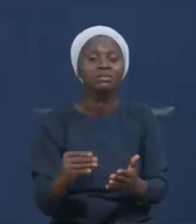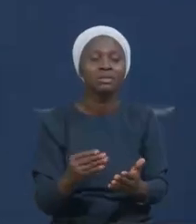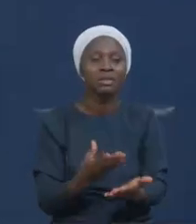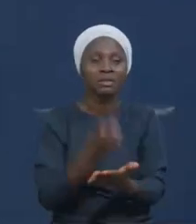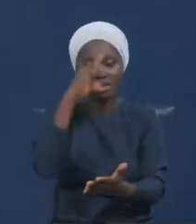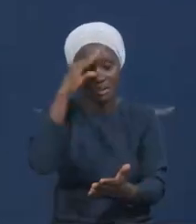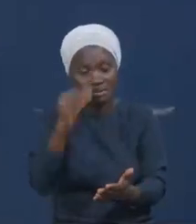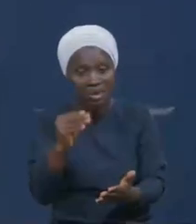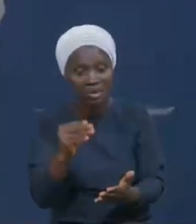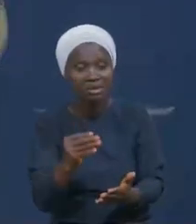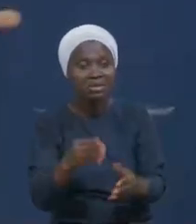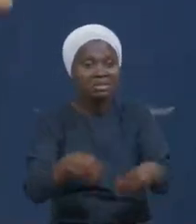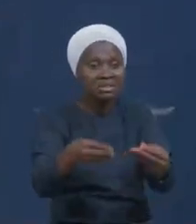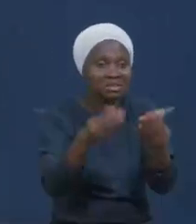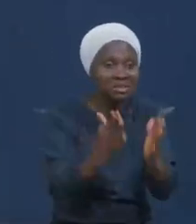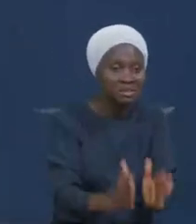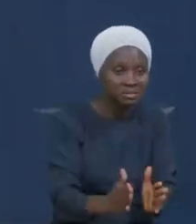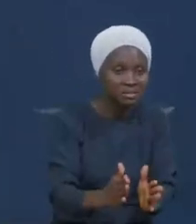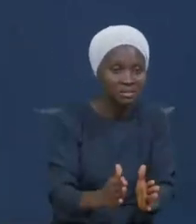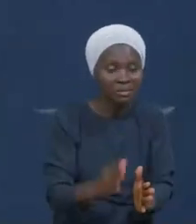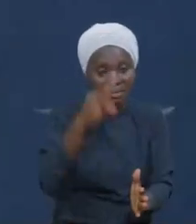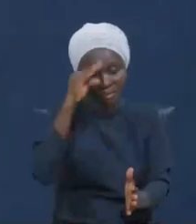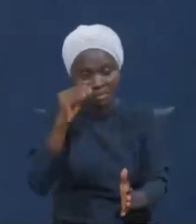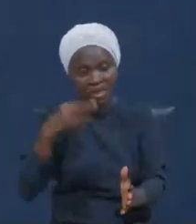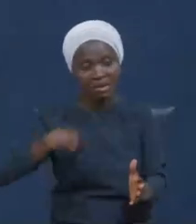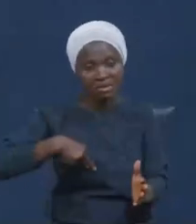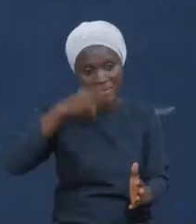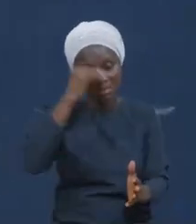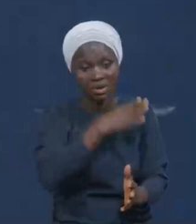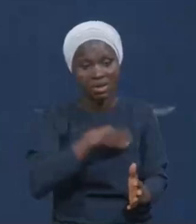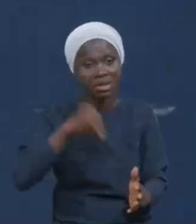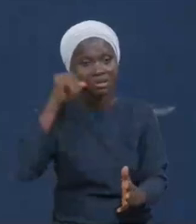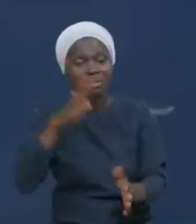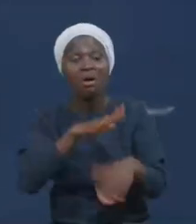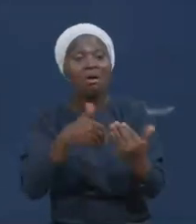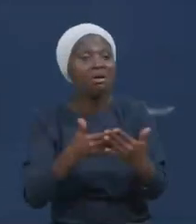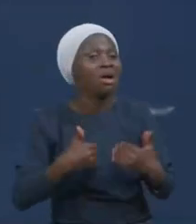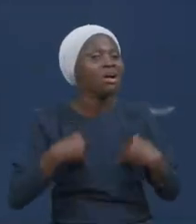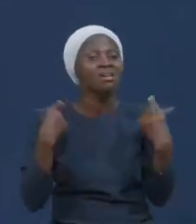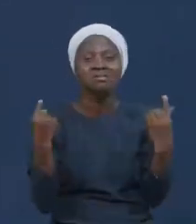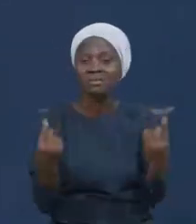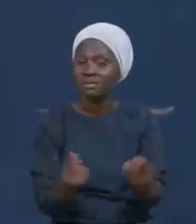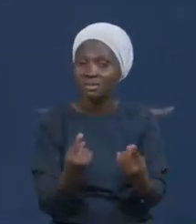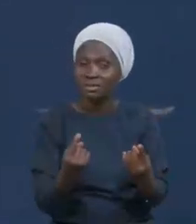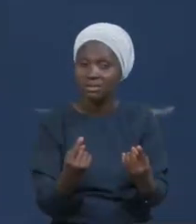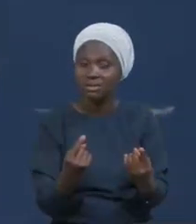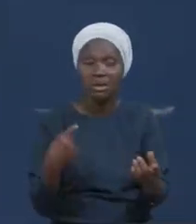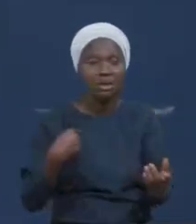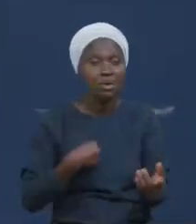transparents, les hommes religieux, hommes et femmes, tous ont péché. Nous n'avons aucun